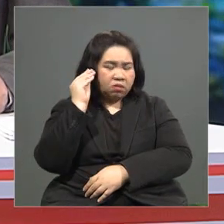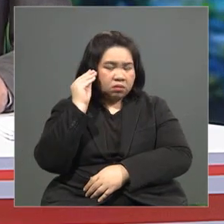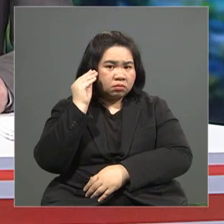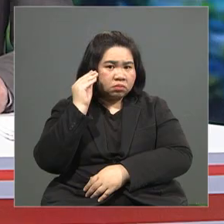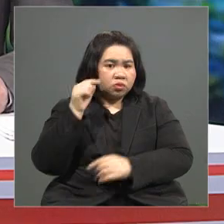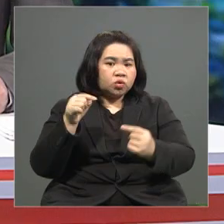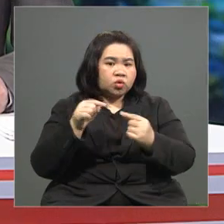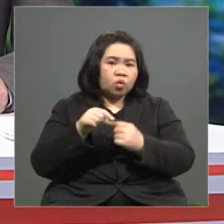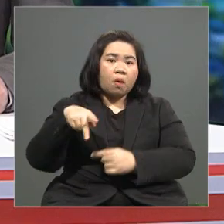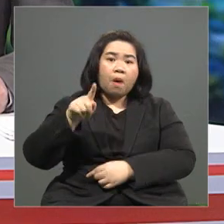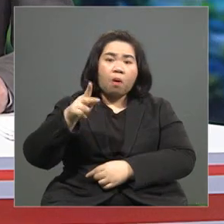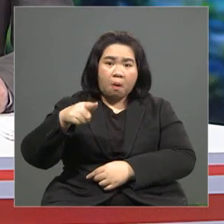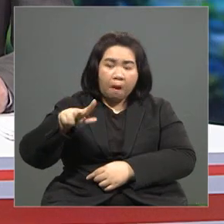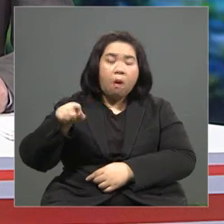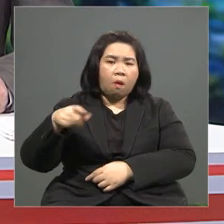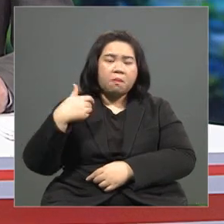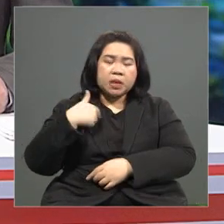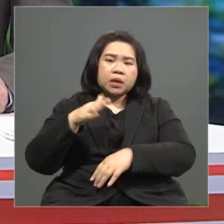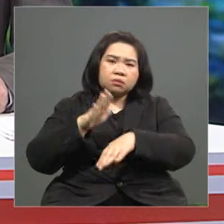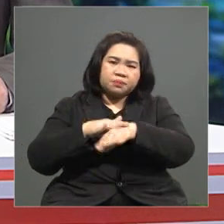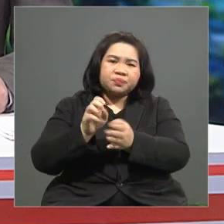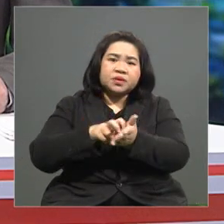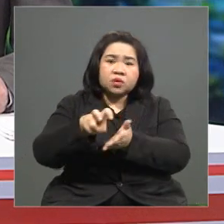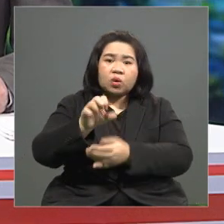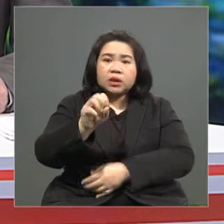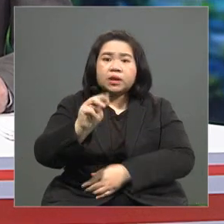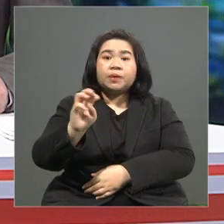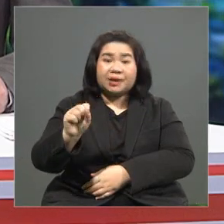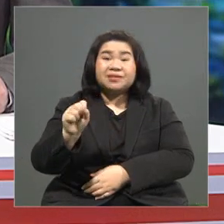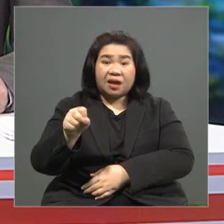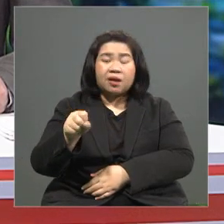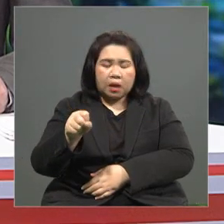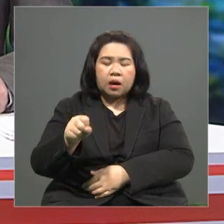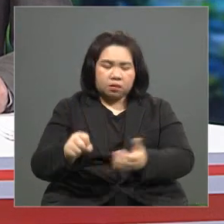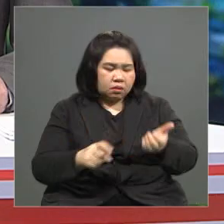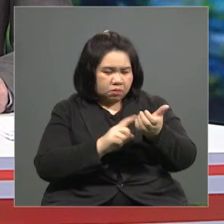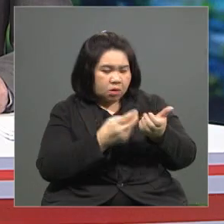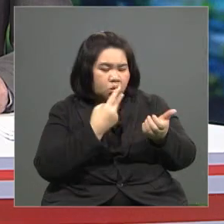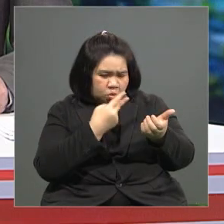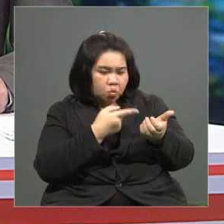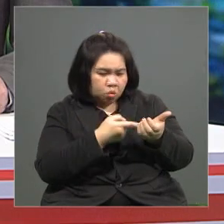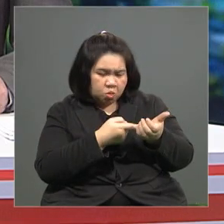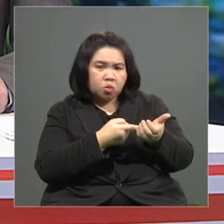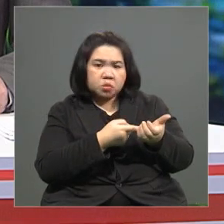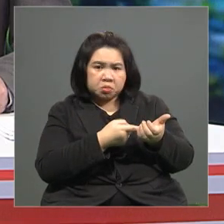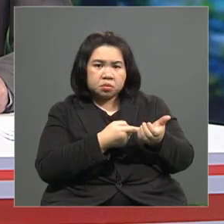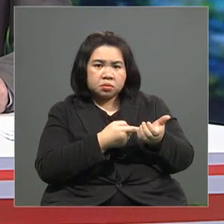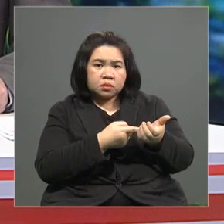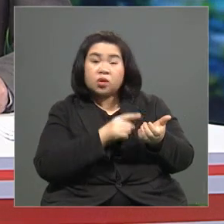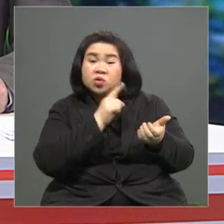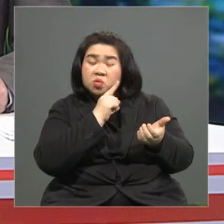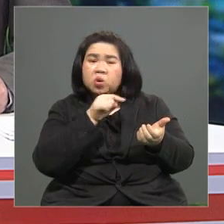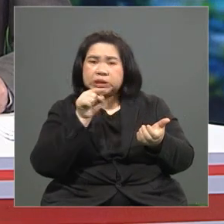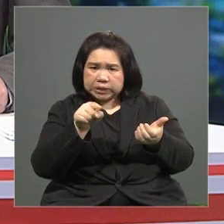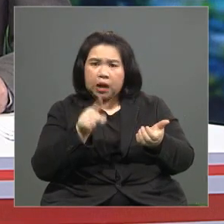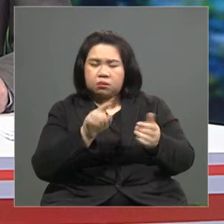การหรือว่าทางปภ.ที่เรารายงานไปเมื่อสักครู่นี้จะมีการส่ง SMS ไปให้กับพี่น้องประชาชนที่อยู่ในพื้นที่เสี่ยงถ้าเขาบอกว่า